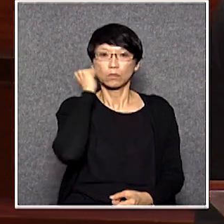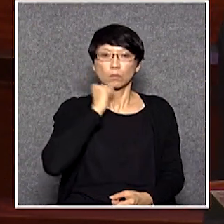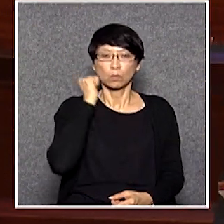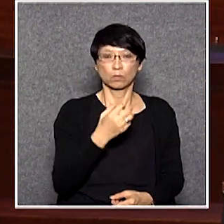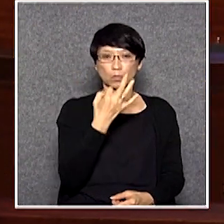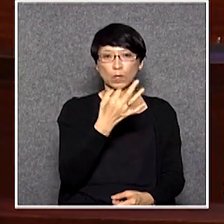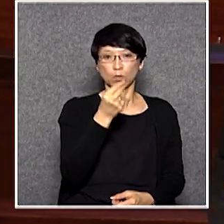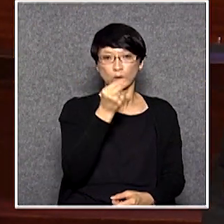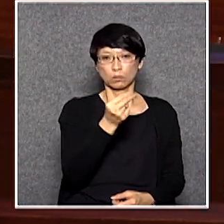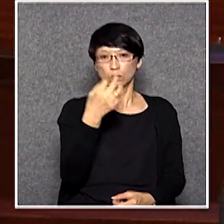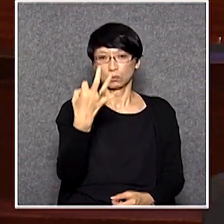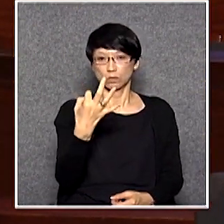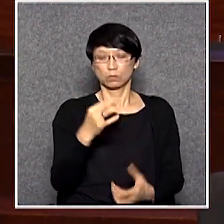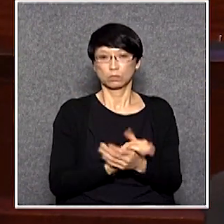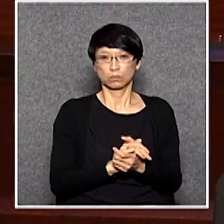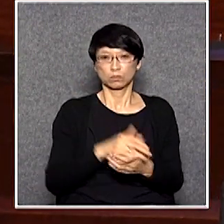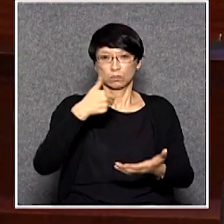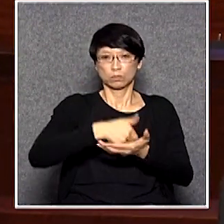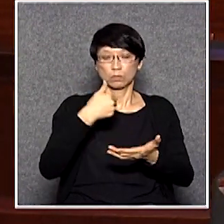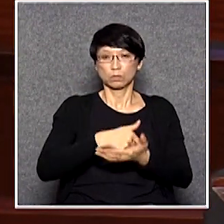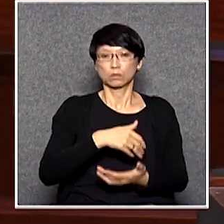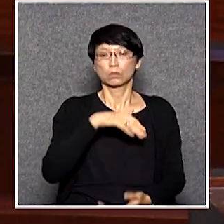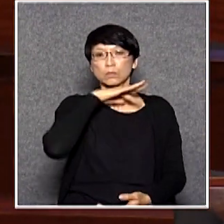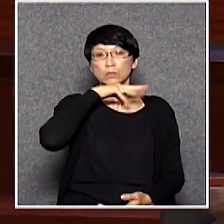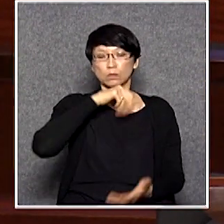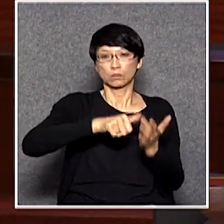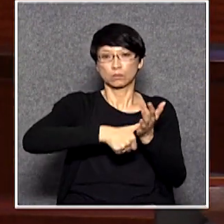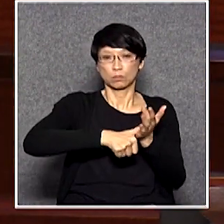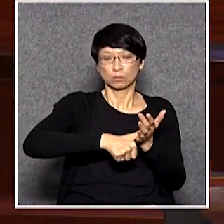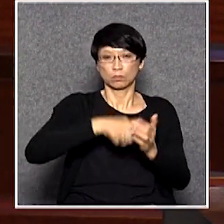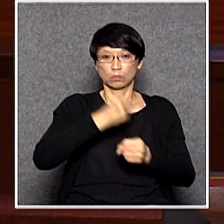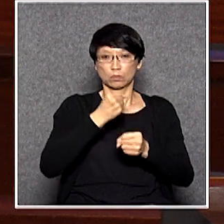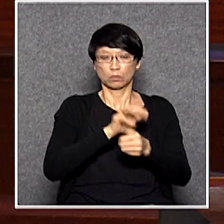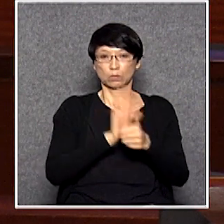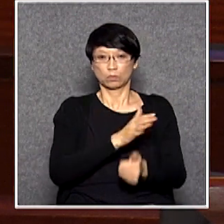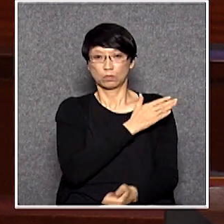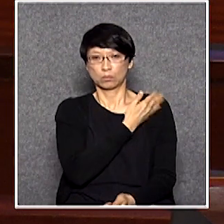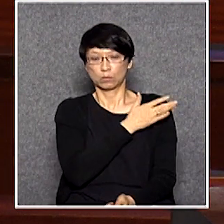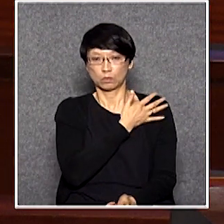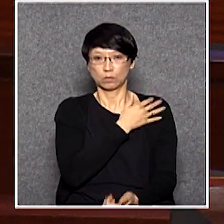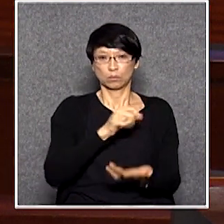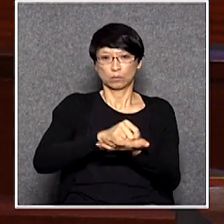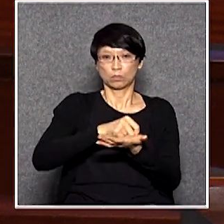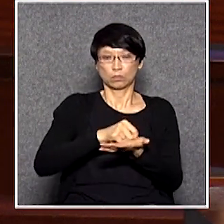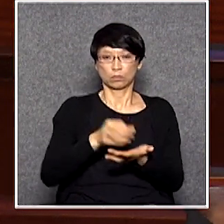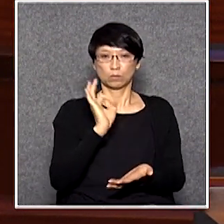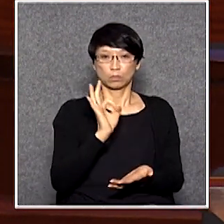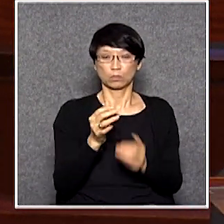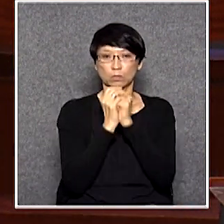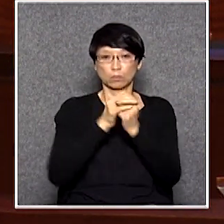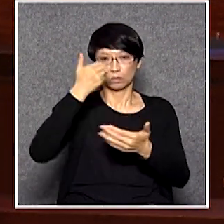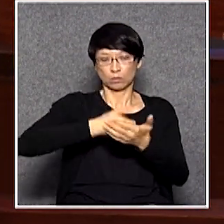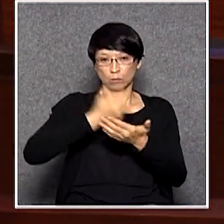73歲，要攞张假身份证去做保安，判佢4個月監，300封求情信都冇得救。话俾你听